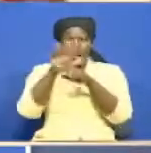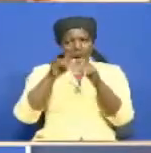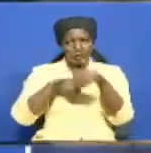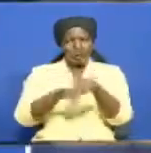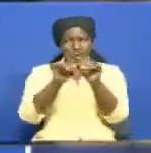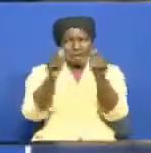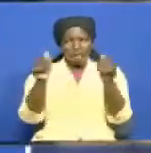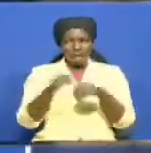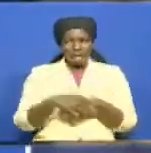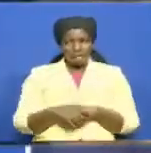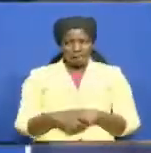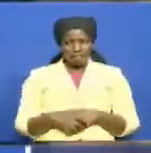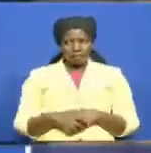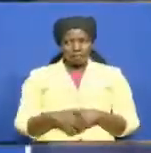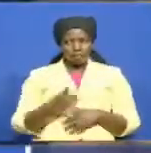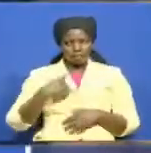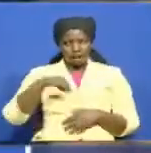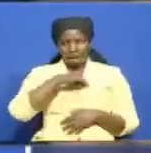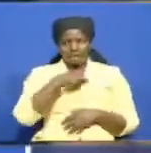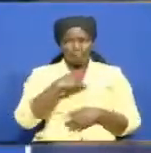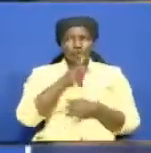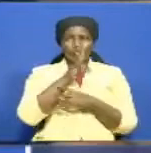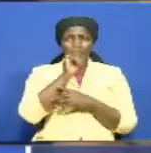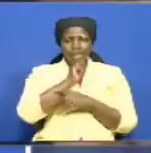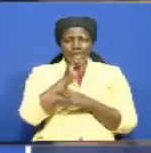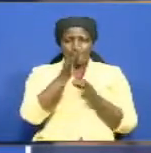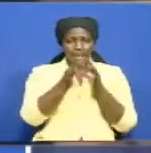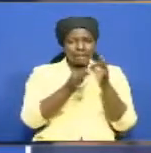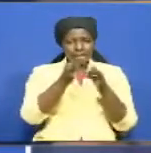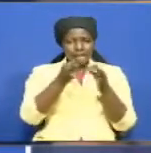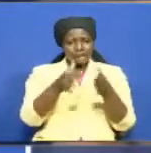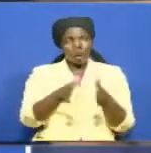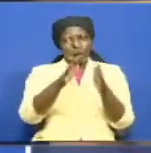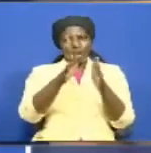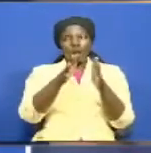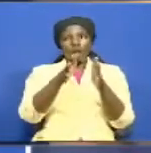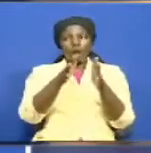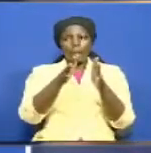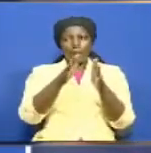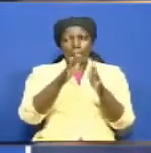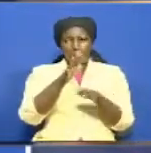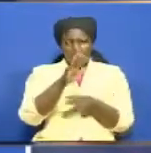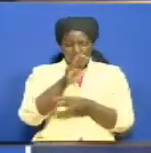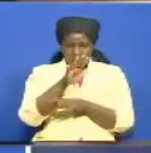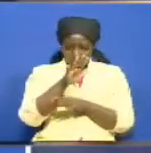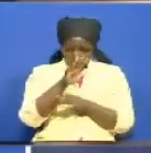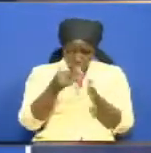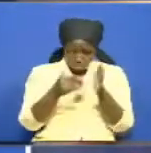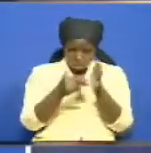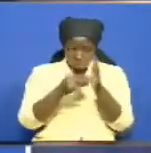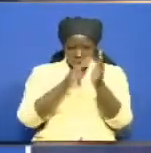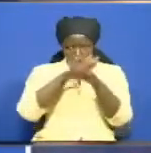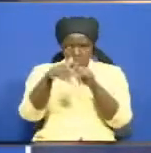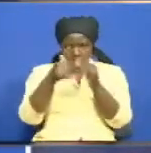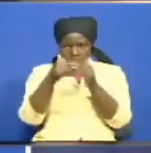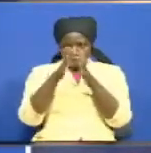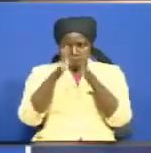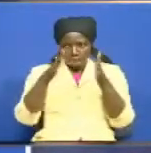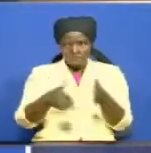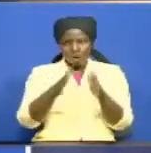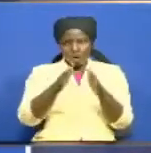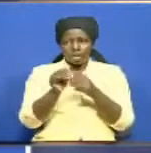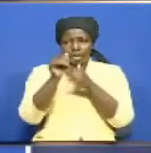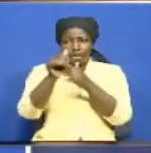ipasavyo. We have erected that three roadblocks on all major roads leading into and out of the zone